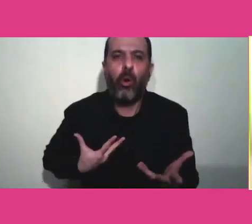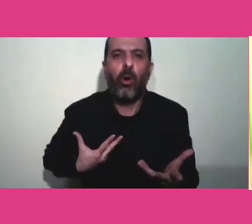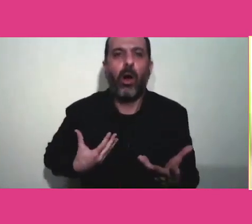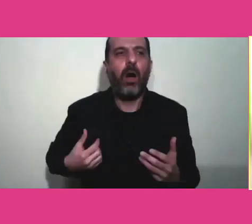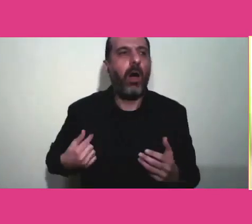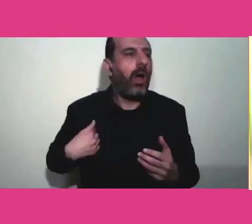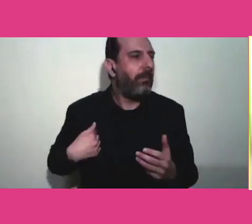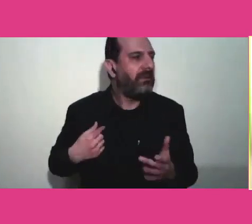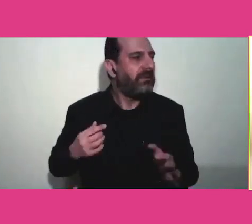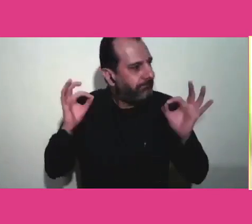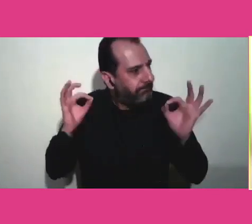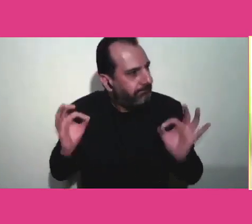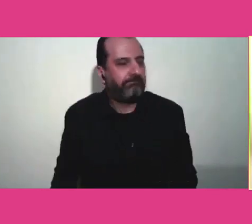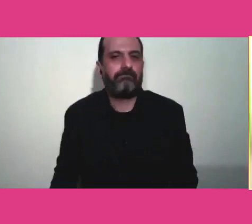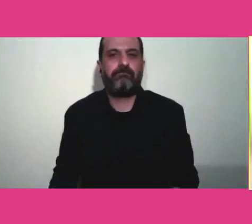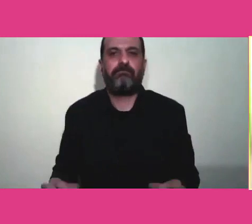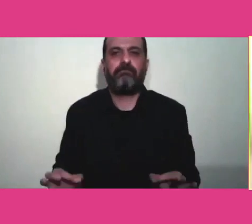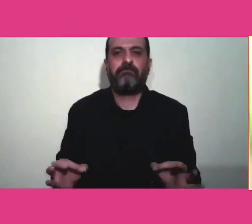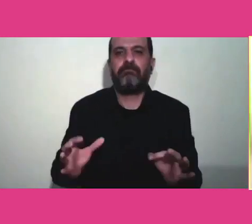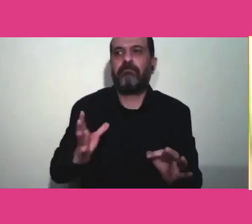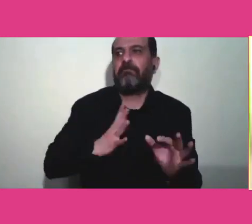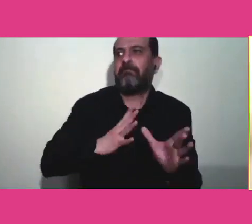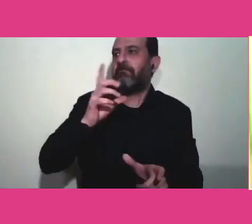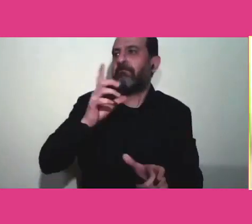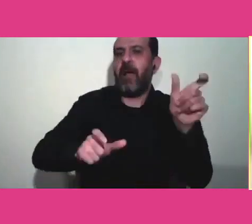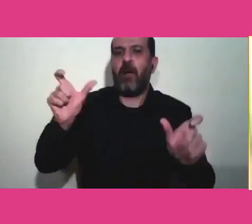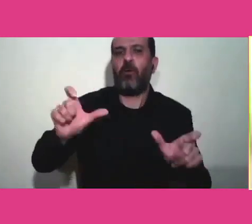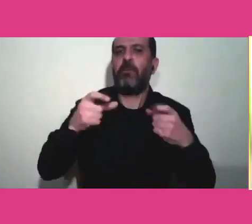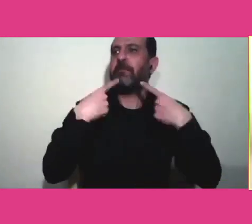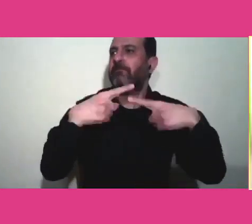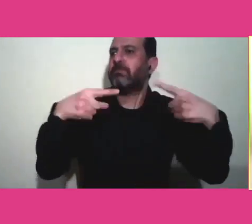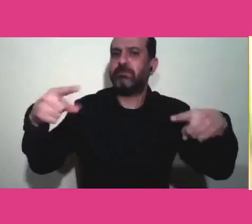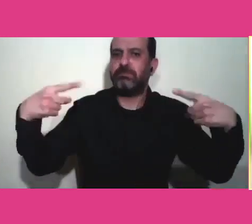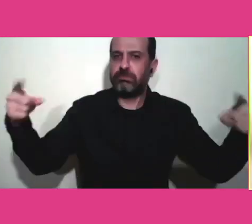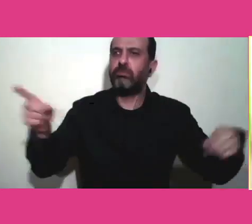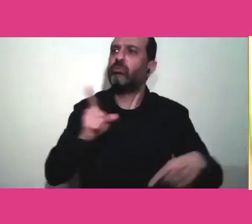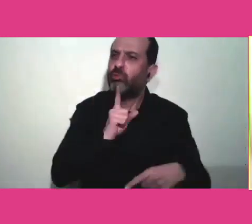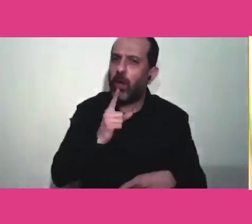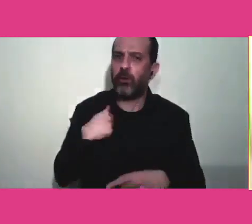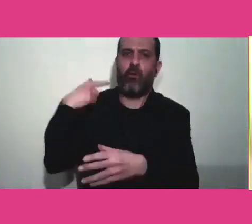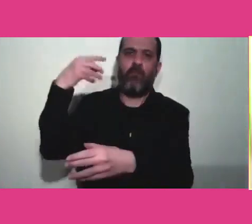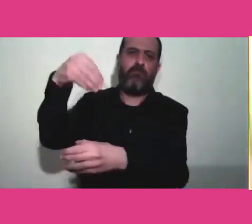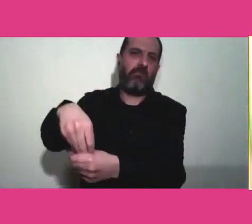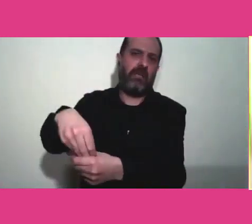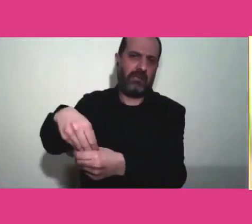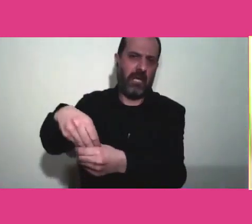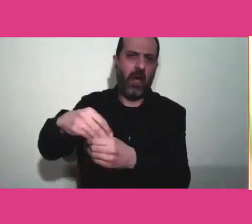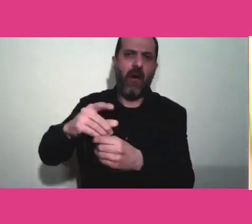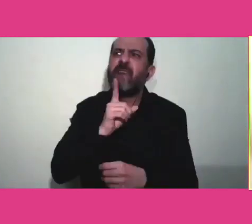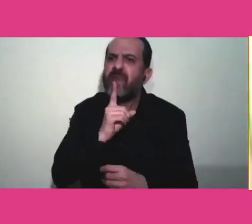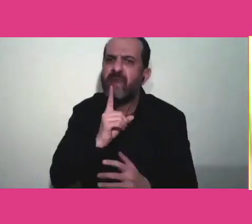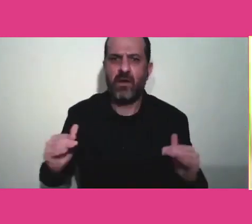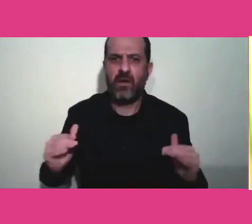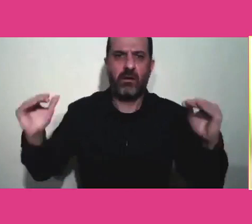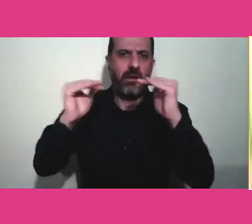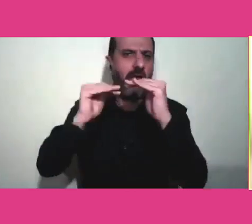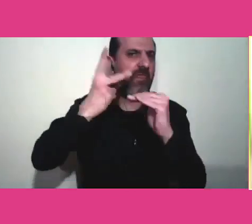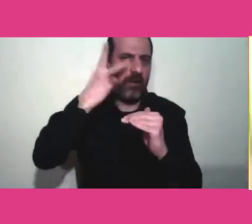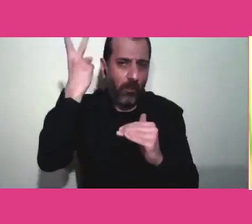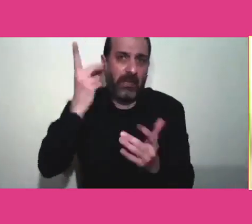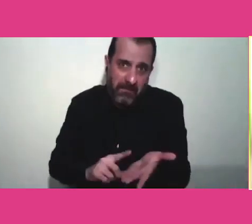της ανθρώπινης ποικιλομορφίας και τα δικαιώματά μας είναι ίδια με όλους, θα έπρεπε να είναι ίδια με